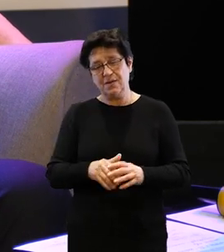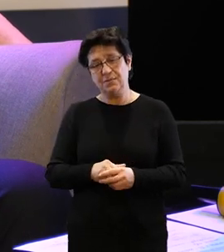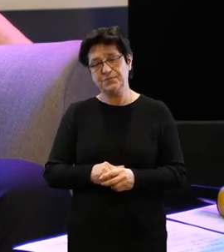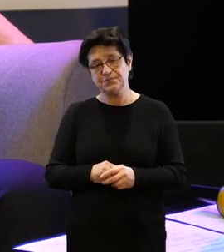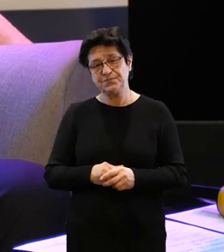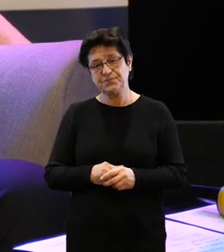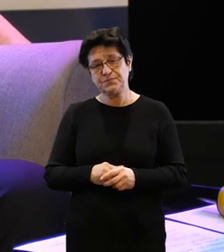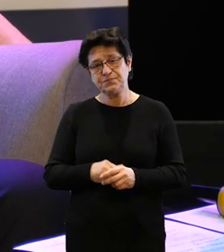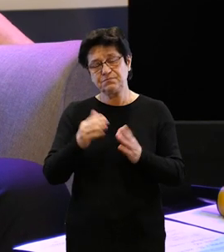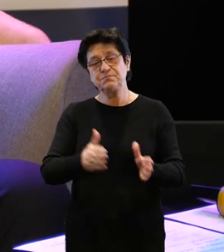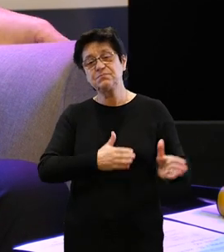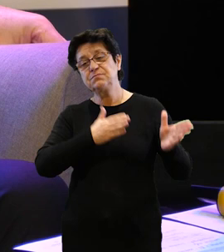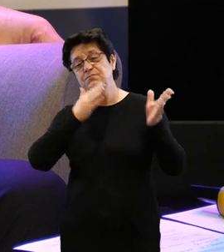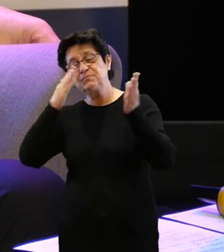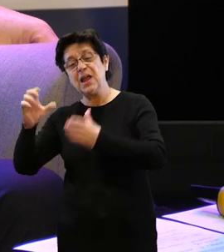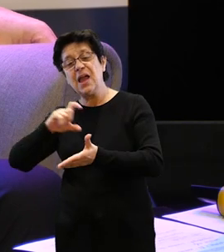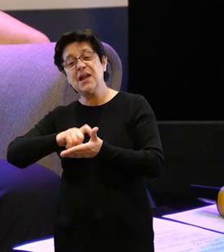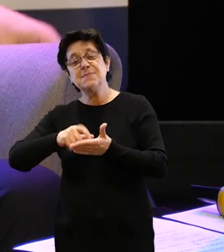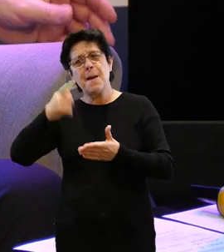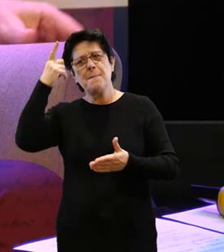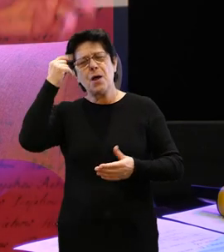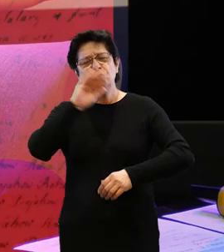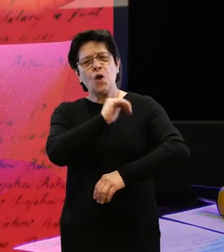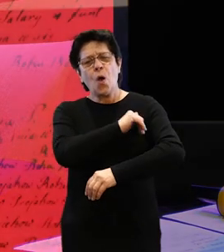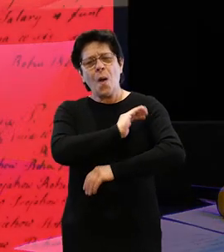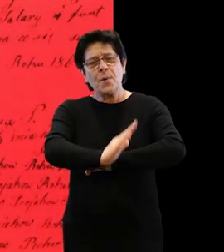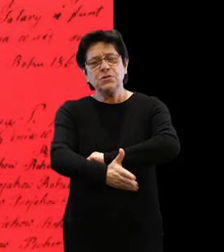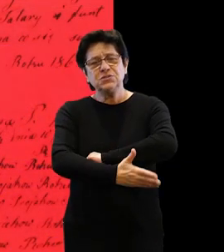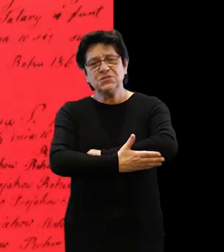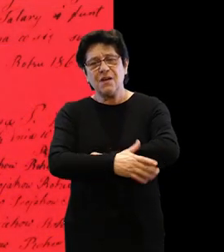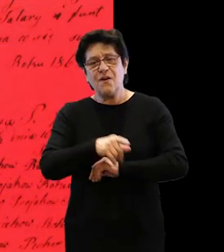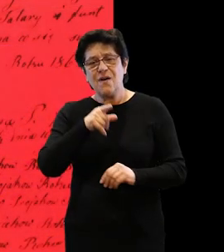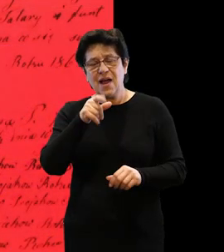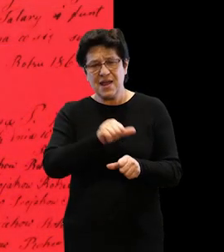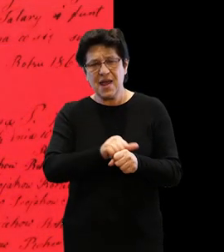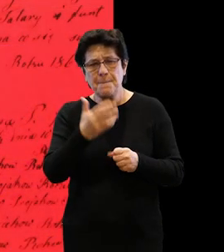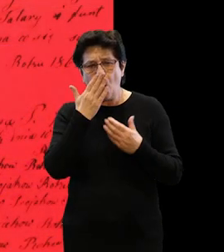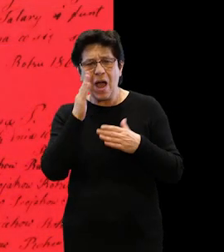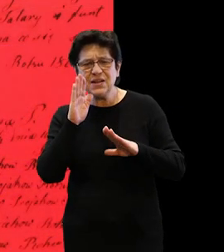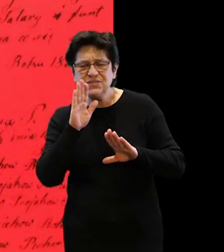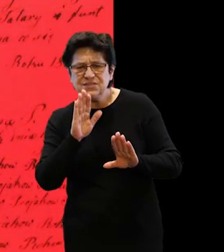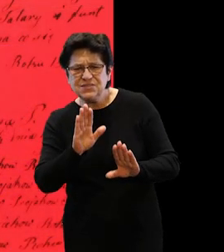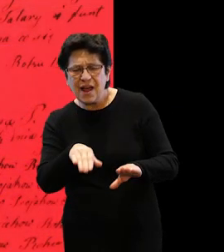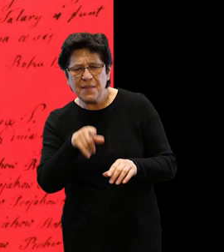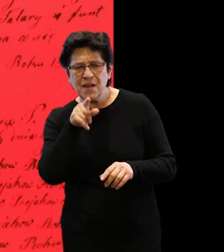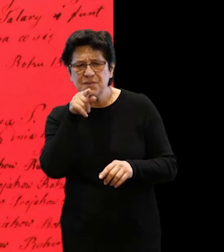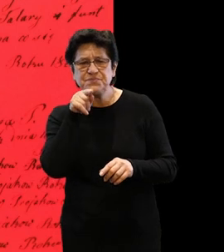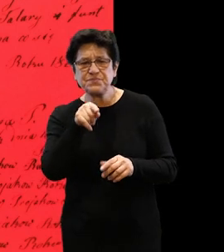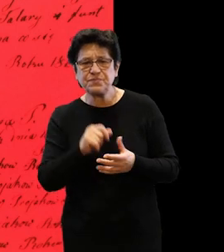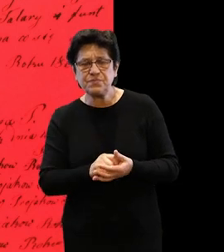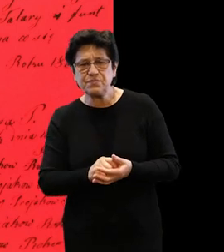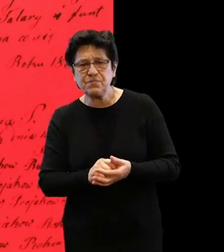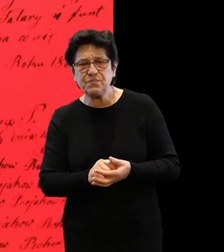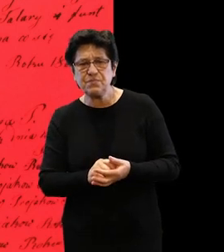ciekawe kolejna Izba Pamięci przy szkole podstawowej No tu też jest pokazany jakiś powiedzmy